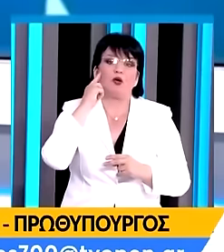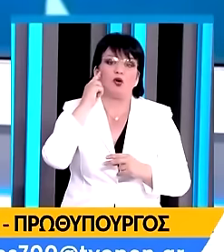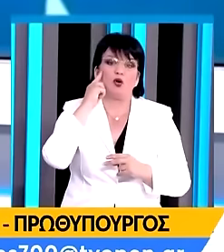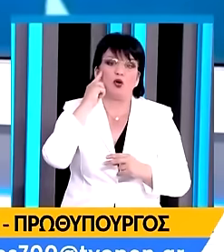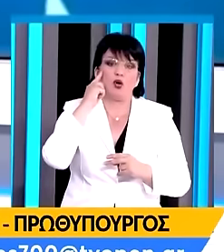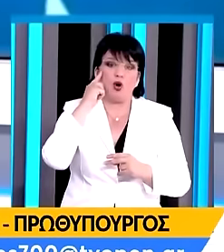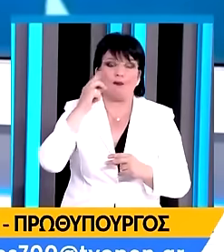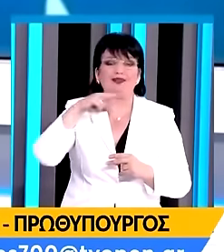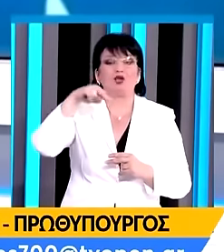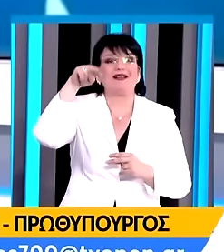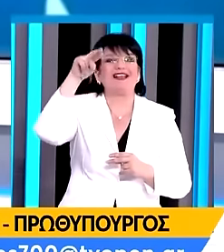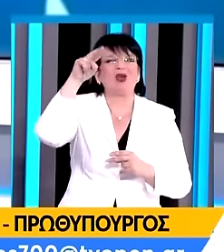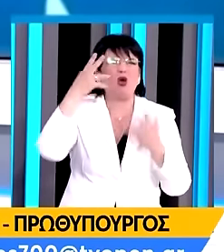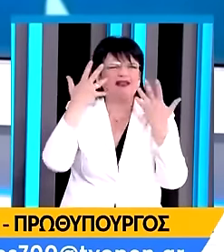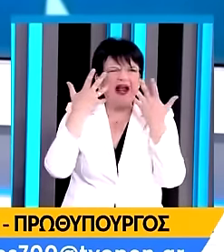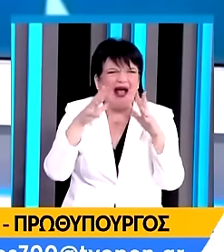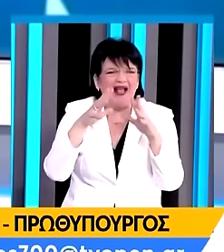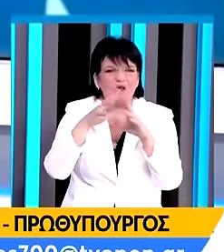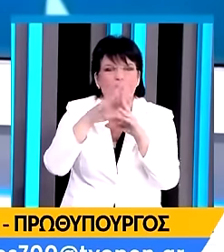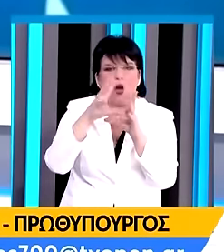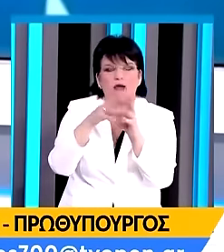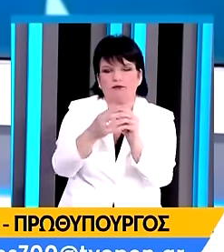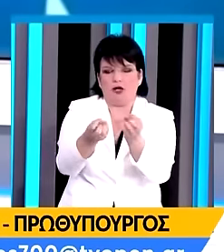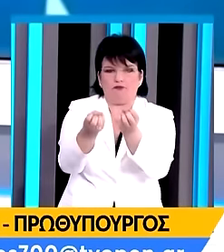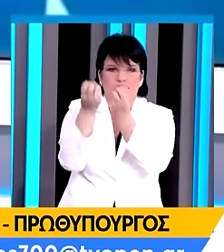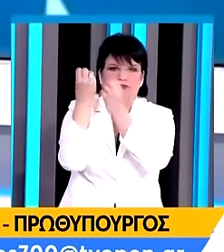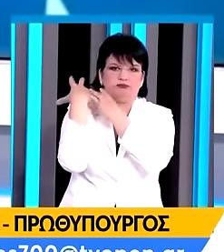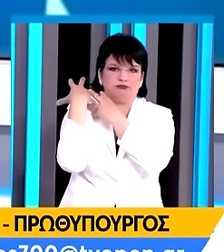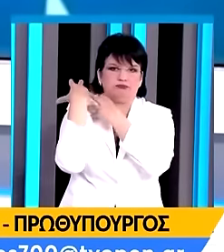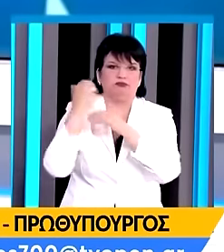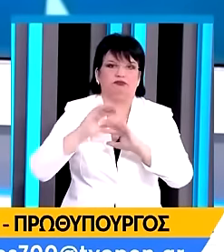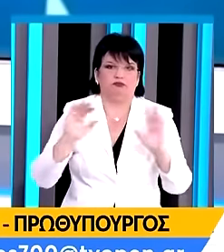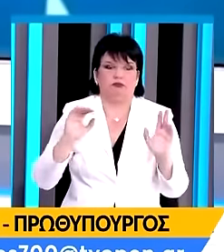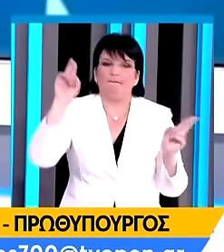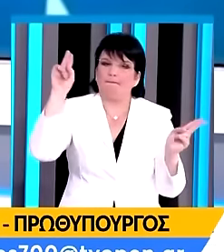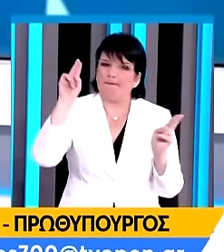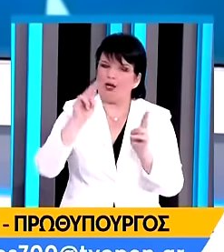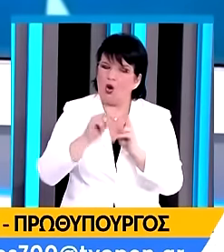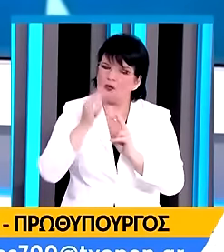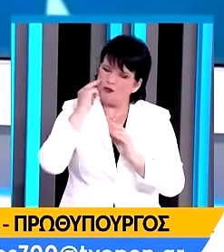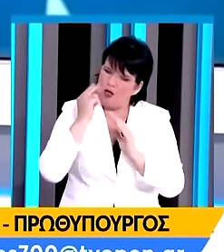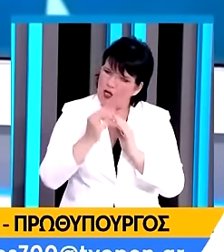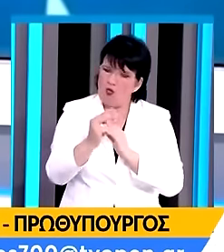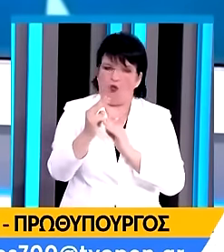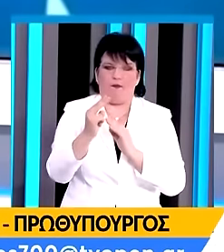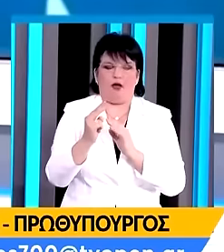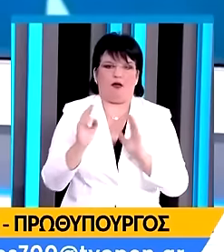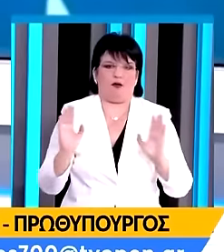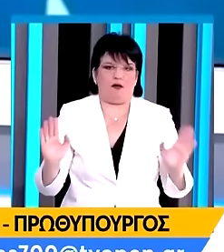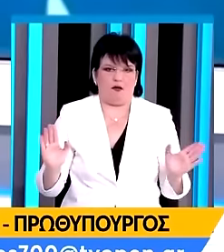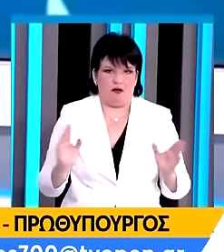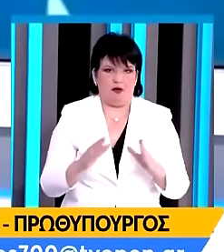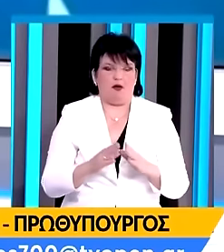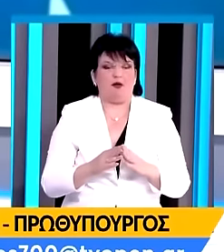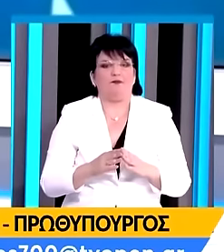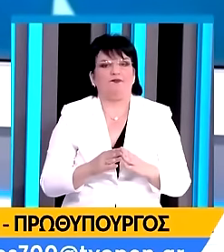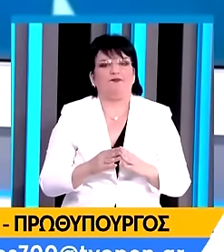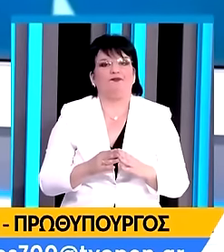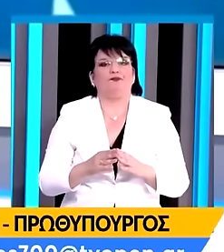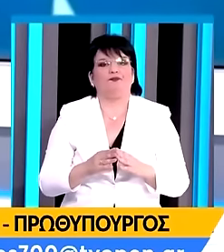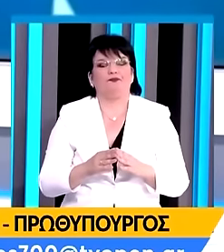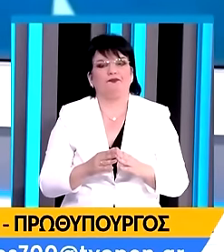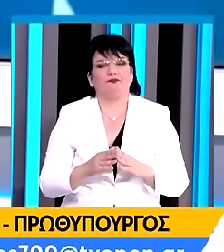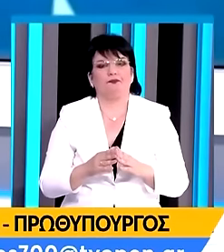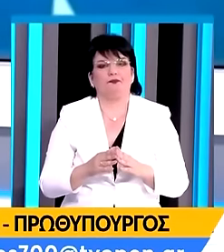θα τα αφήσουμε πίσω μας πια. Και θα αρχίσουμε να βλέπουμε και κάποιες στοχευμένες μειώσεις τιμών, καθώς και τα επιτόκια θα αρχίσουν να αποκλιμακώνονται σε